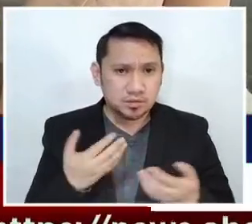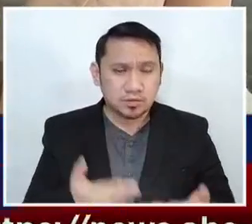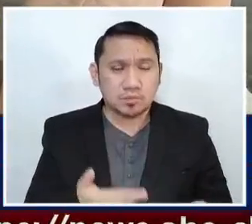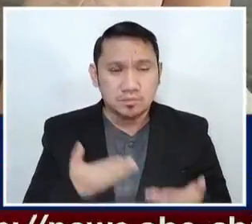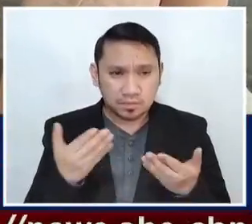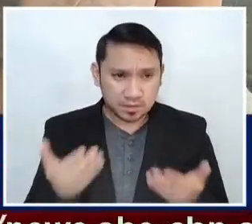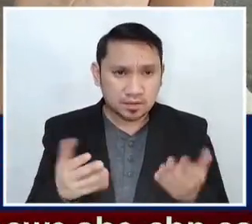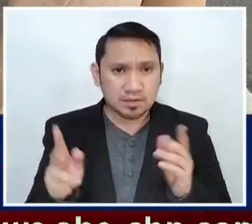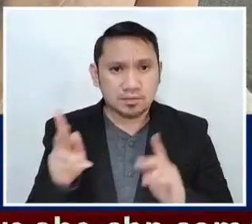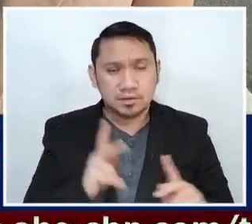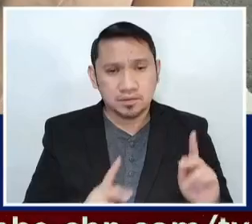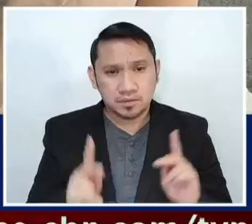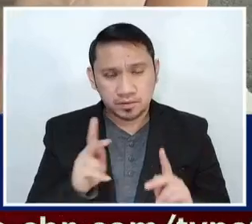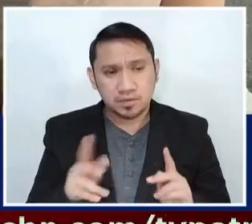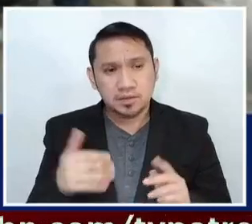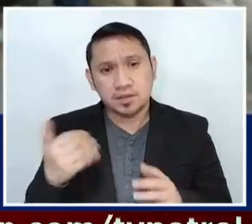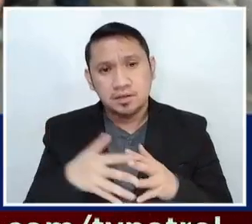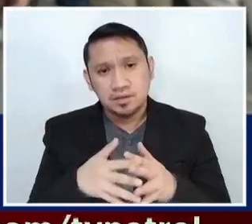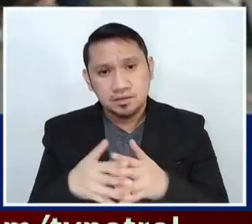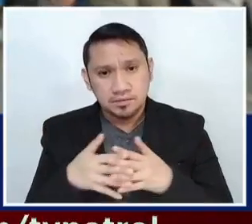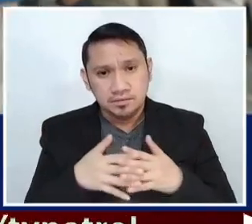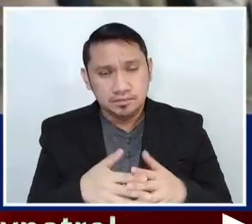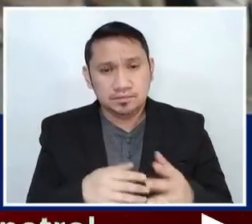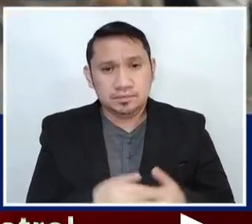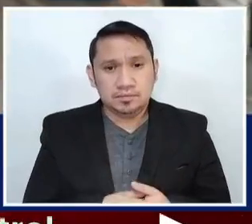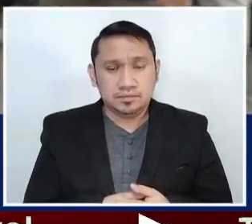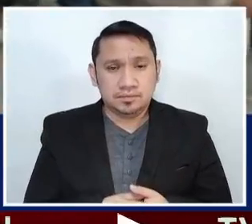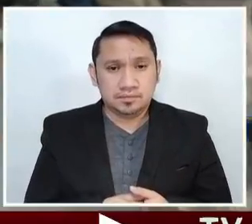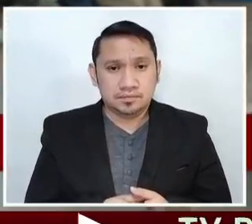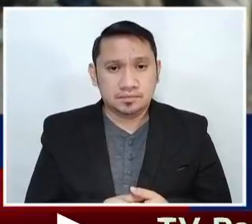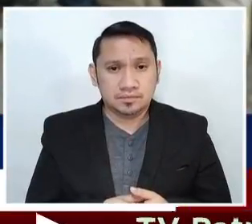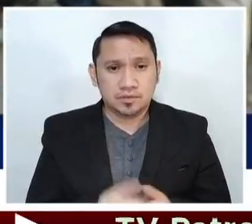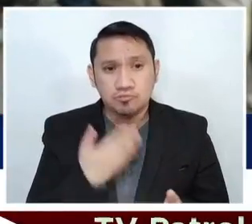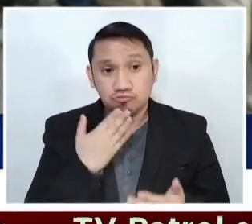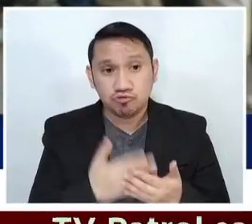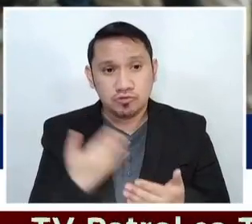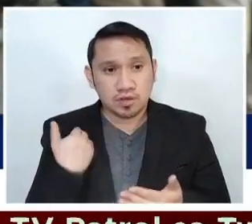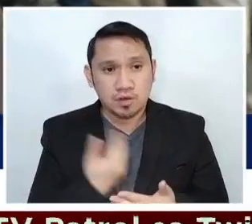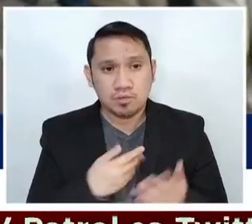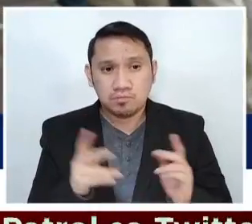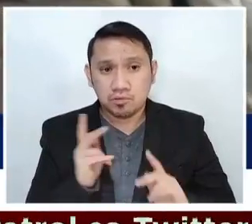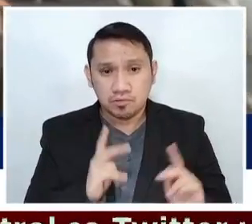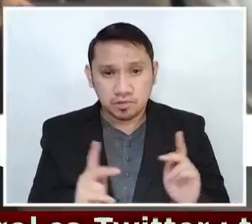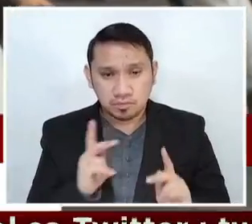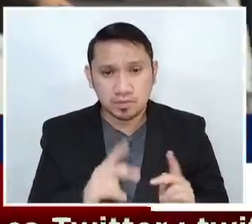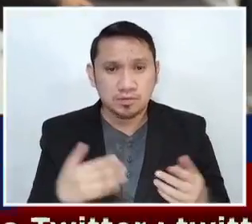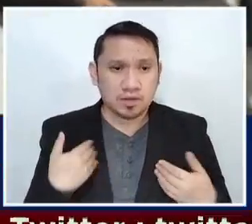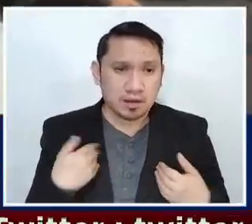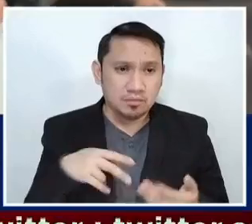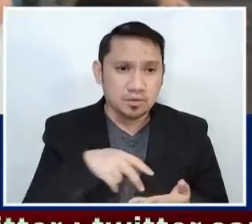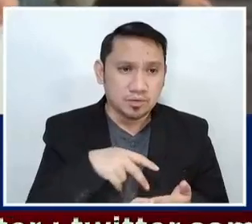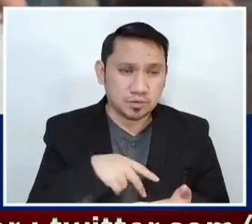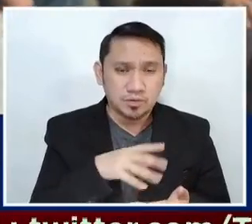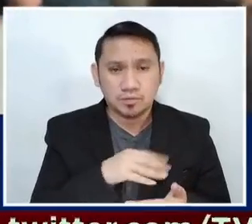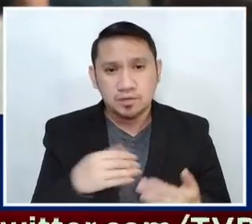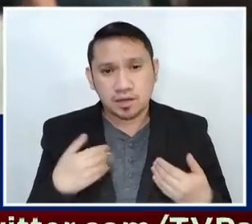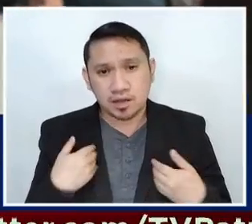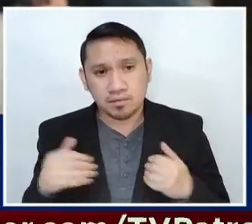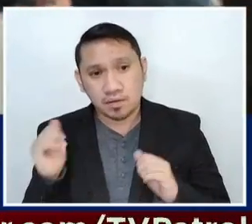sa States din, sa ating kapamilya sa States. Sobrang packed ng show namin. Ang daming mangyayari. May sayawan, may